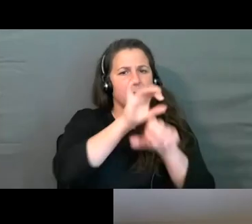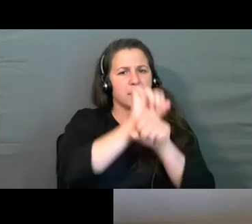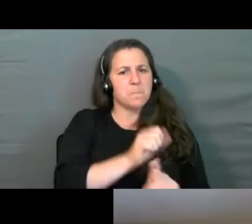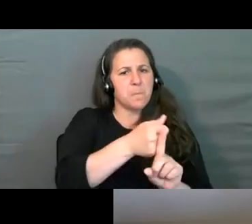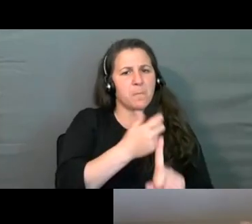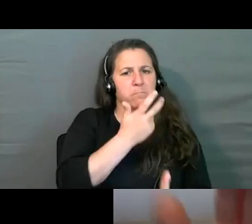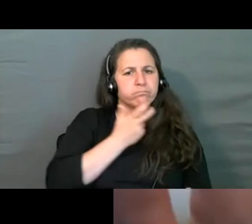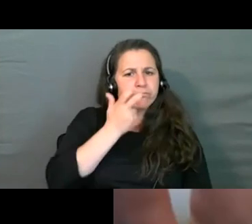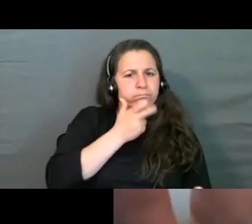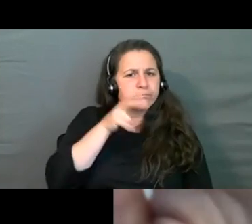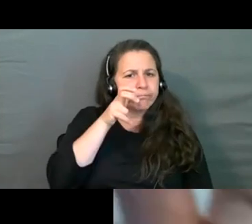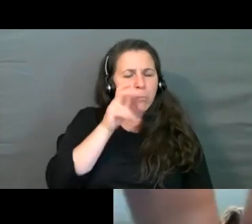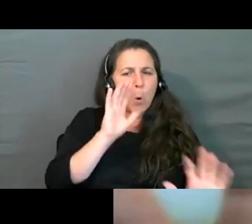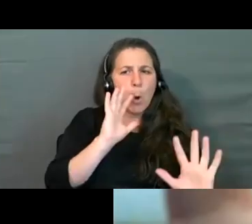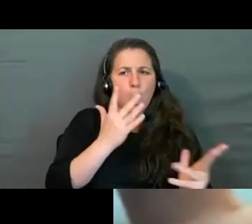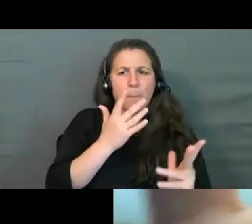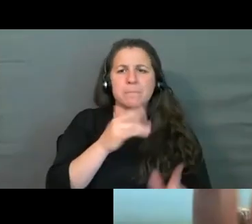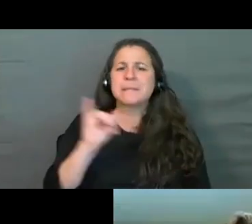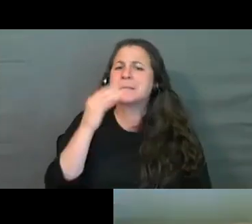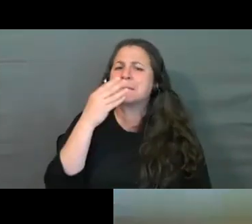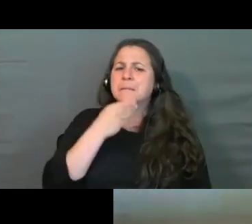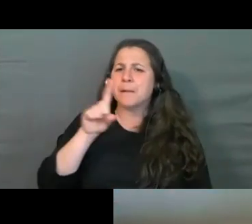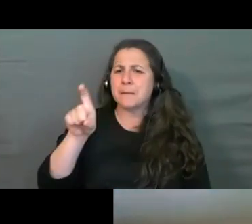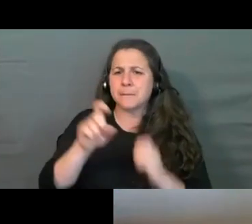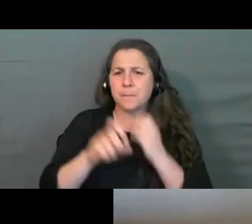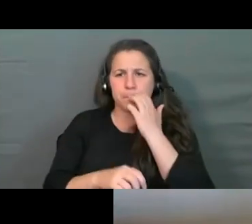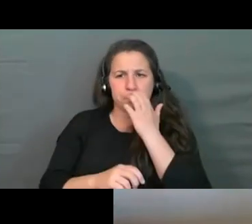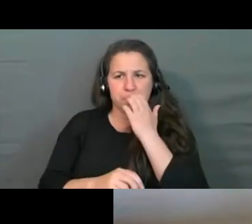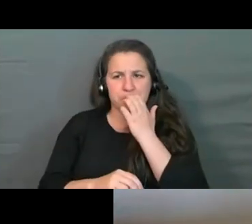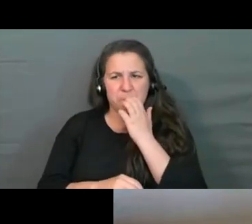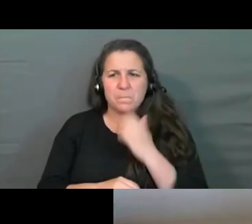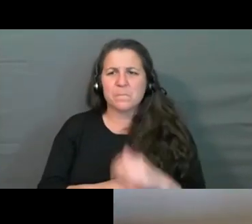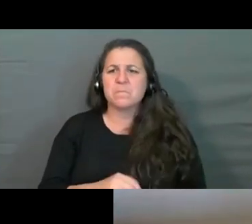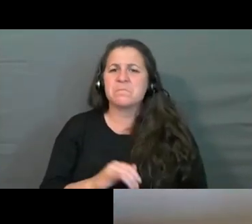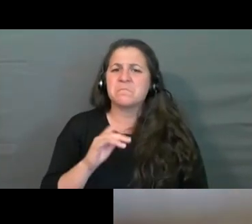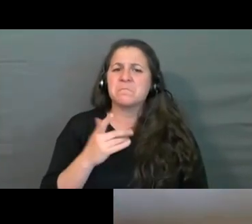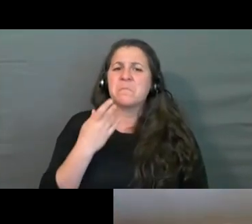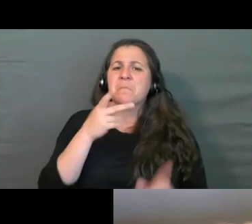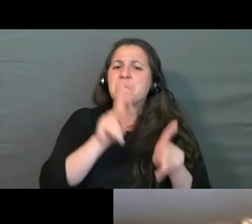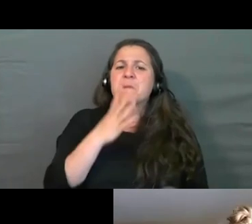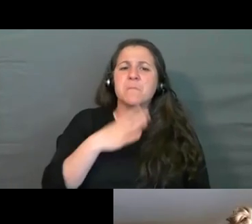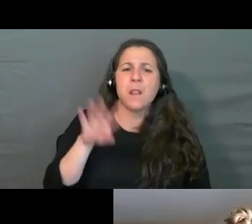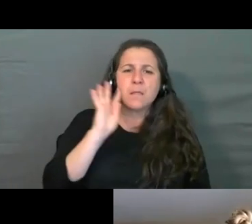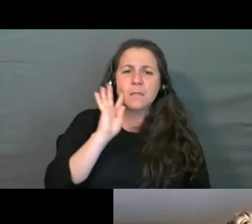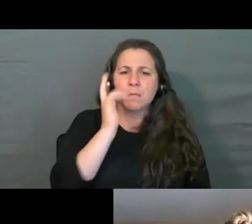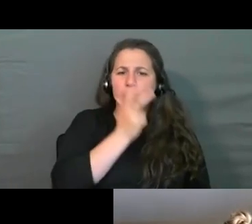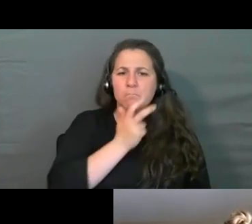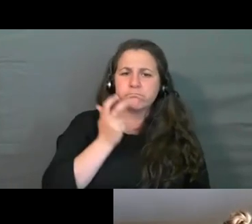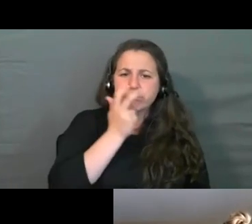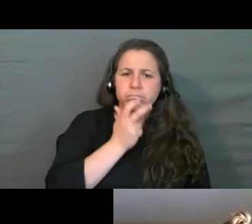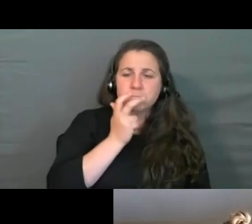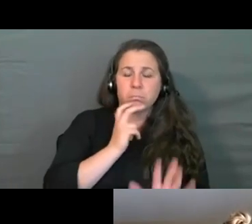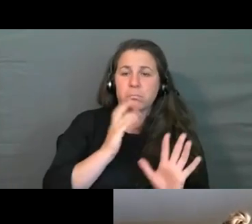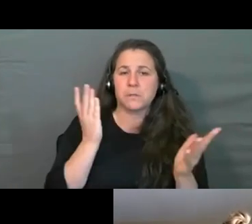comme le goût de te poser cette question parce que c'est des populations que vous desservez. Donc, des personnes malentendantes avec la lecture labiale, c'est